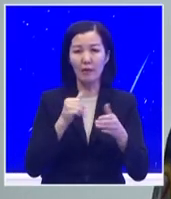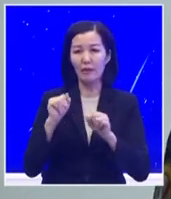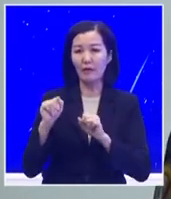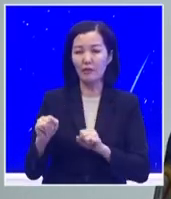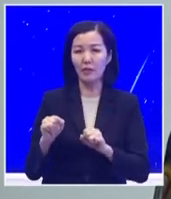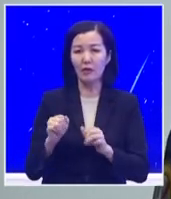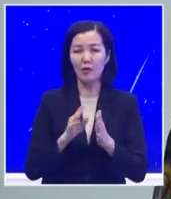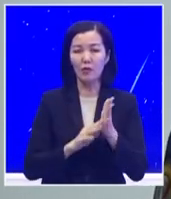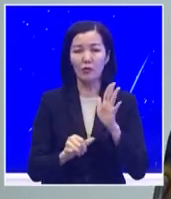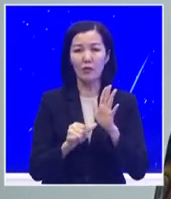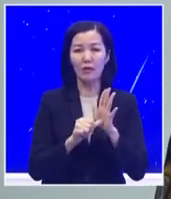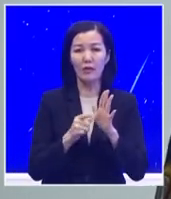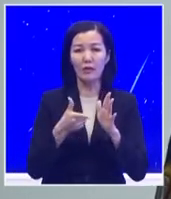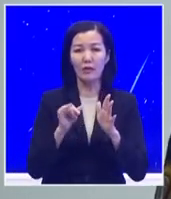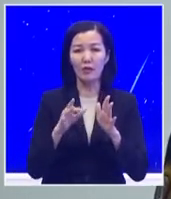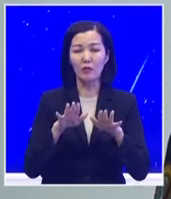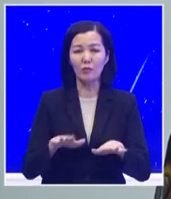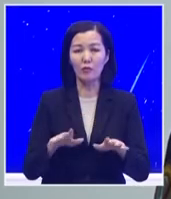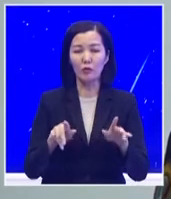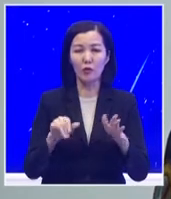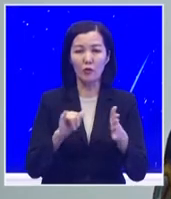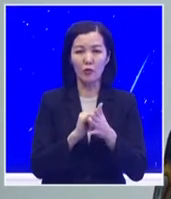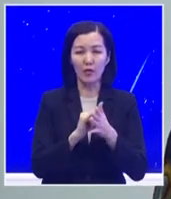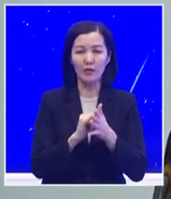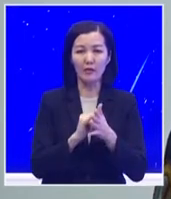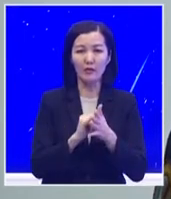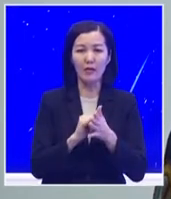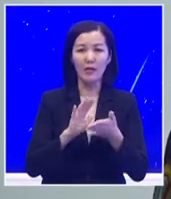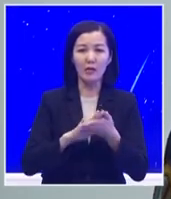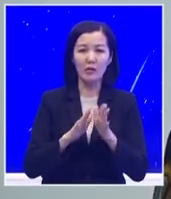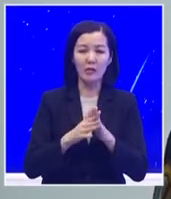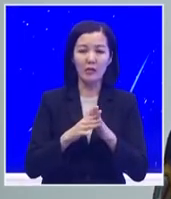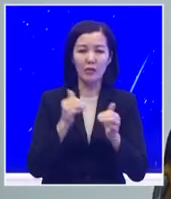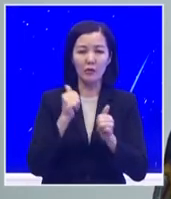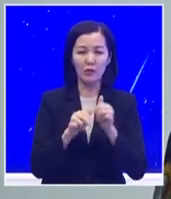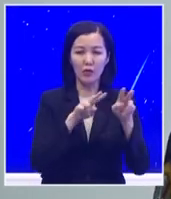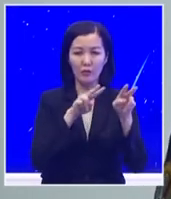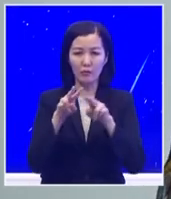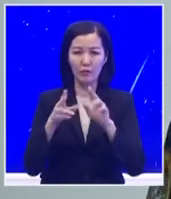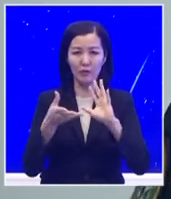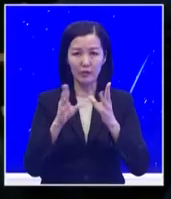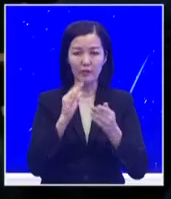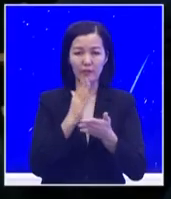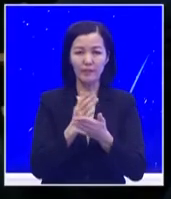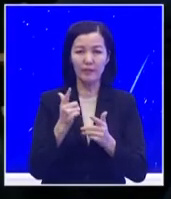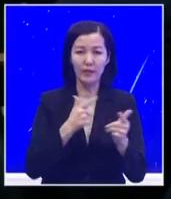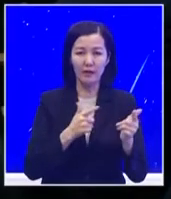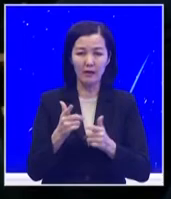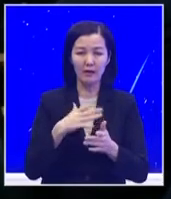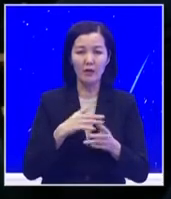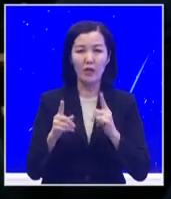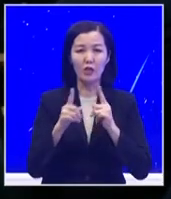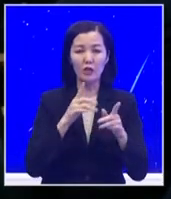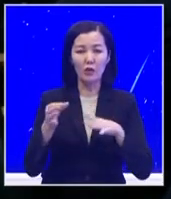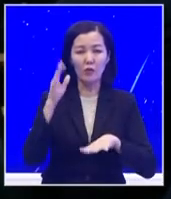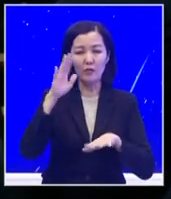мақсатында 96 гидропост орнатылды. Елді мекендердегі жағдай күн сайын мониторинг арқылы беріліп отыр. Селекторлық жиында